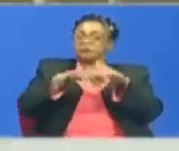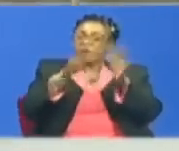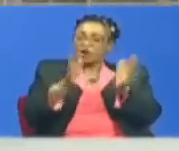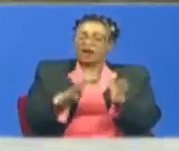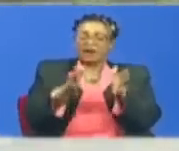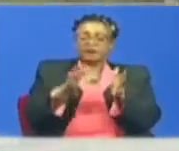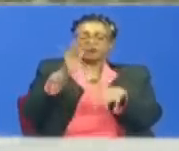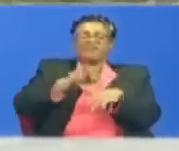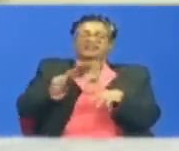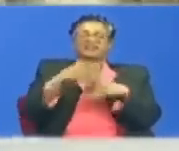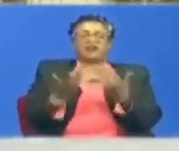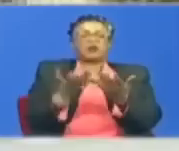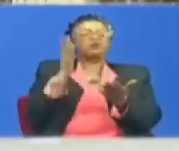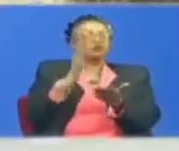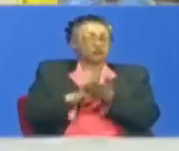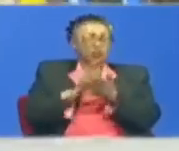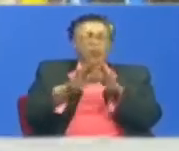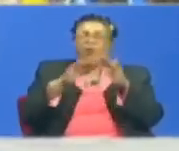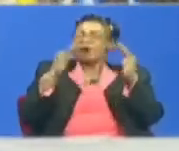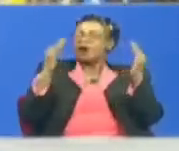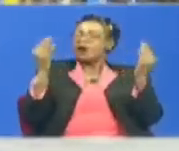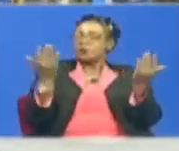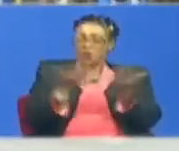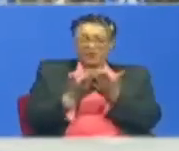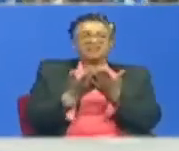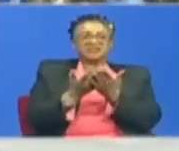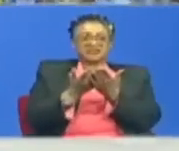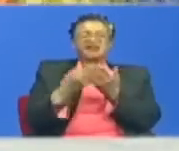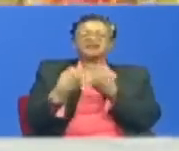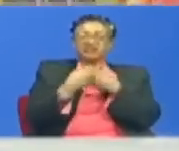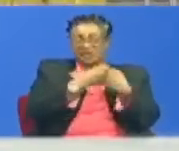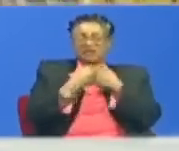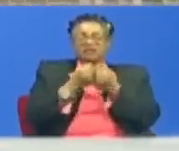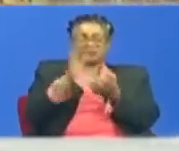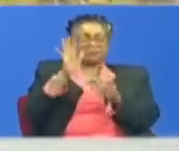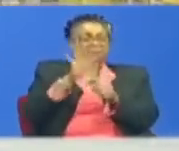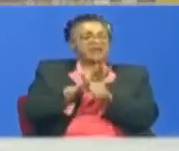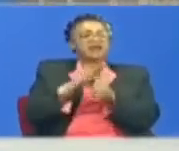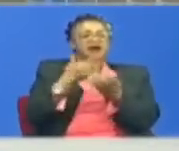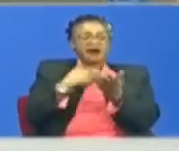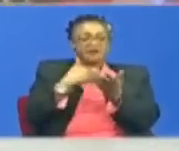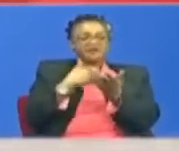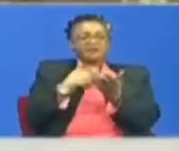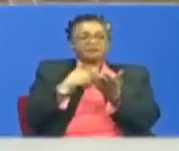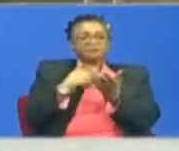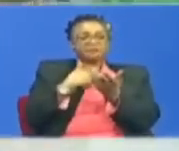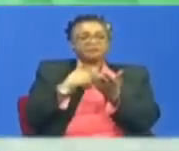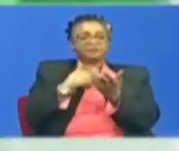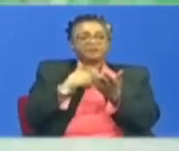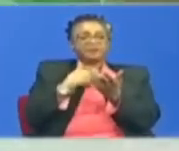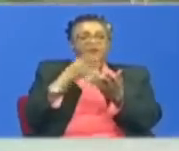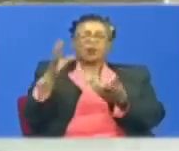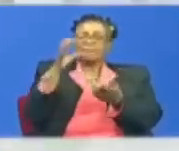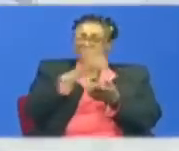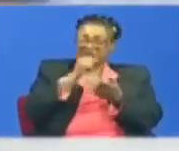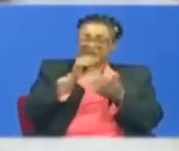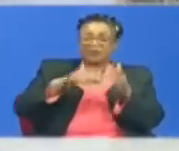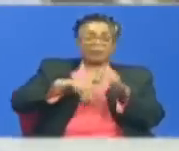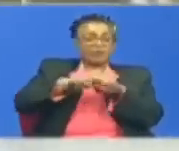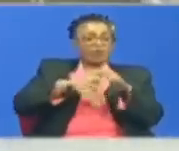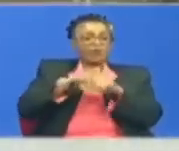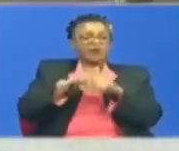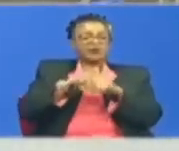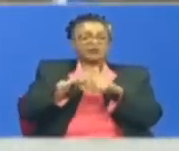kivipi nimekuwa ni worldwide imetupatia challenges more kwanza kumisio ball unajua hiyo bonde ya wachezaji ma